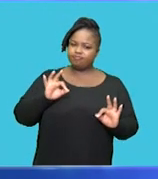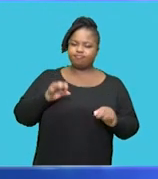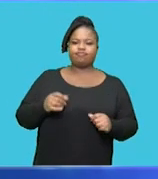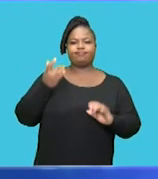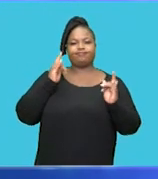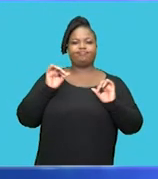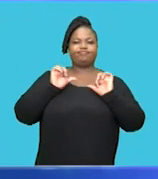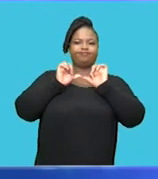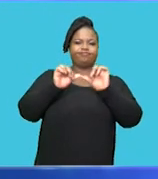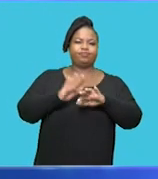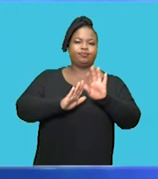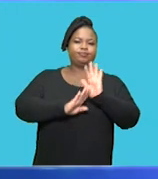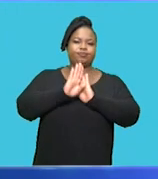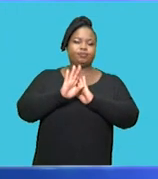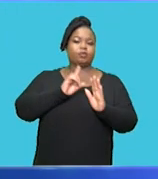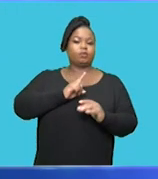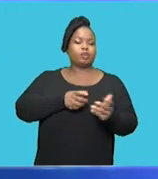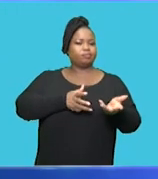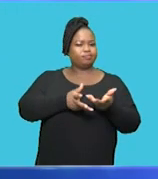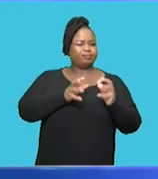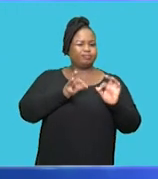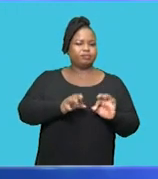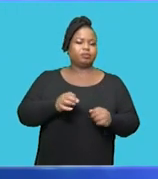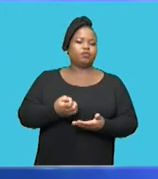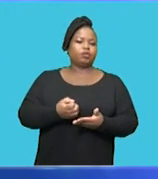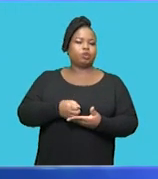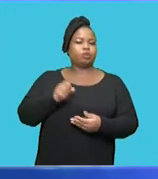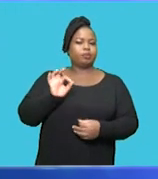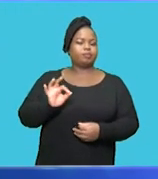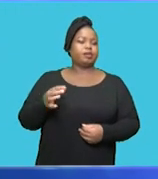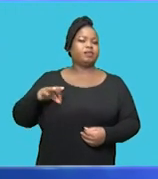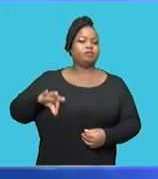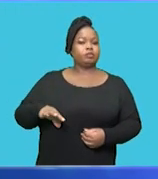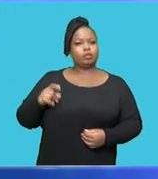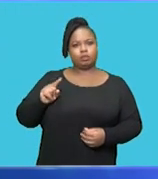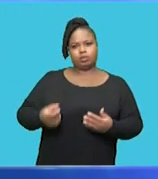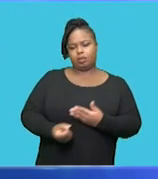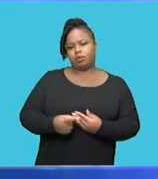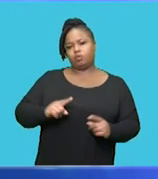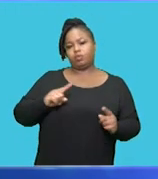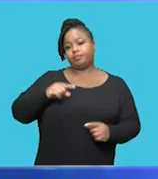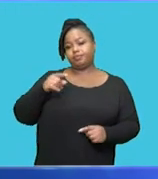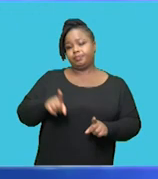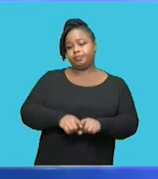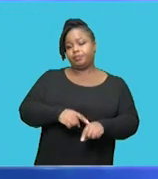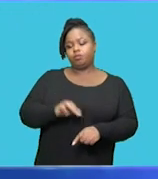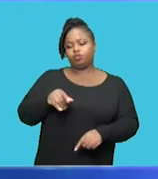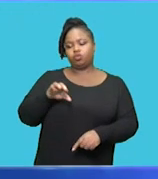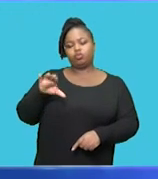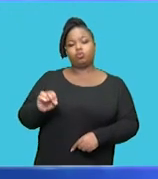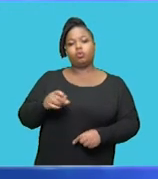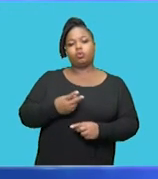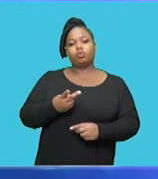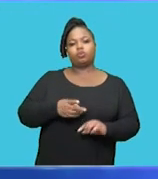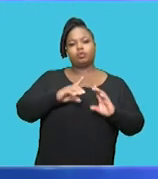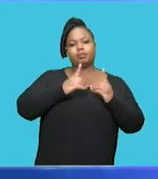lakwe tolopu Upulke so lindlalo nukoposho kwenye nukukula kulundu Uga dike okuza nandje ngoko abawa joshko kwenye nesebe luklaluswa kulundu